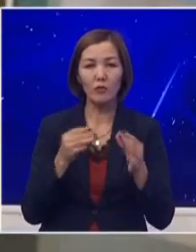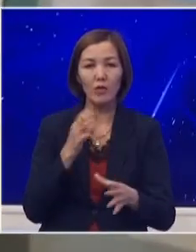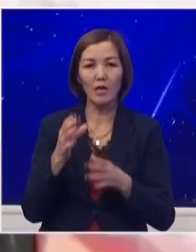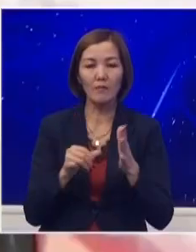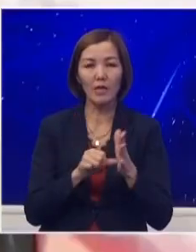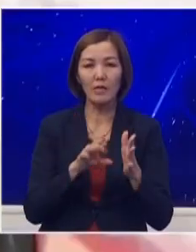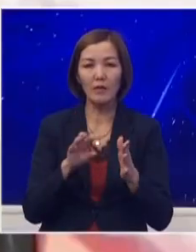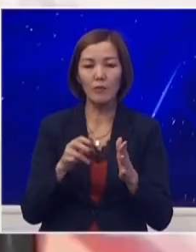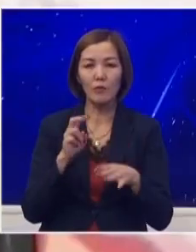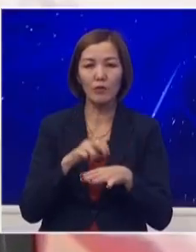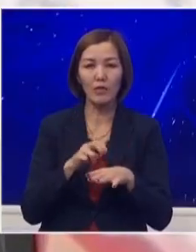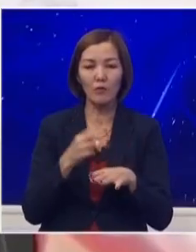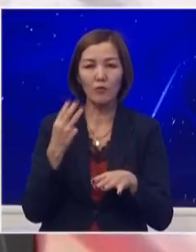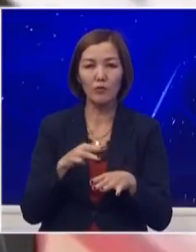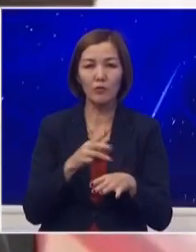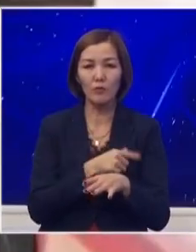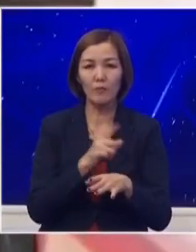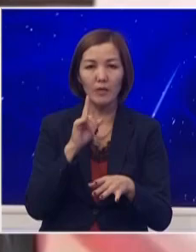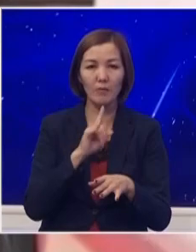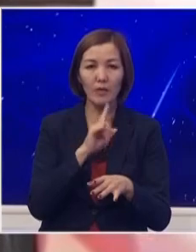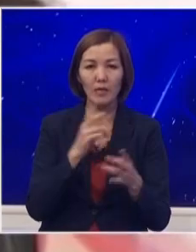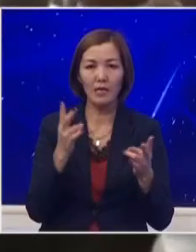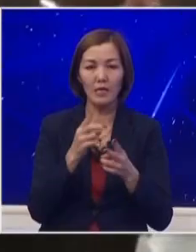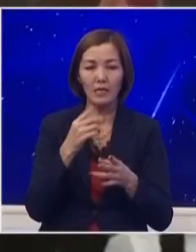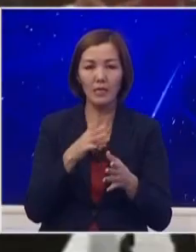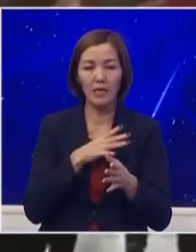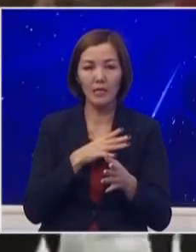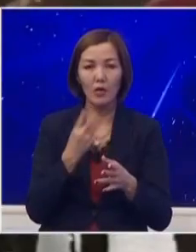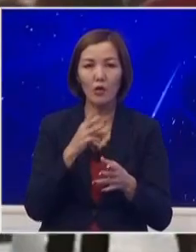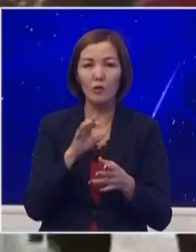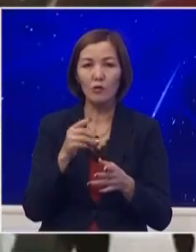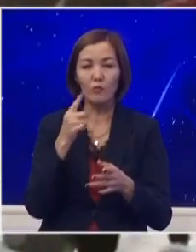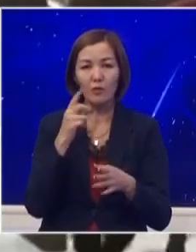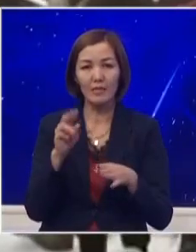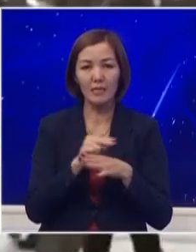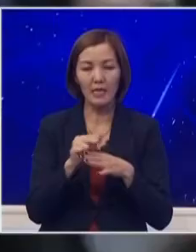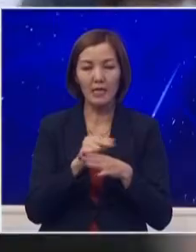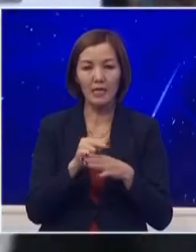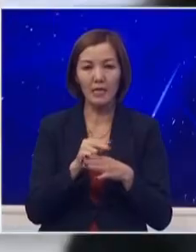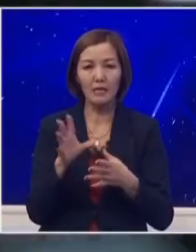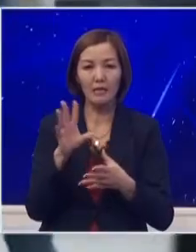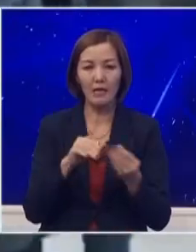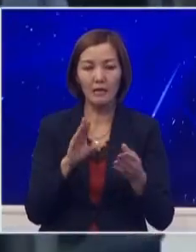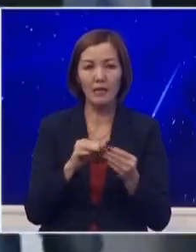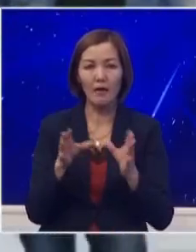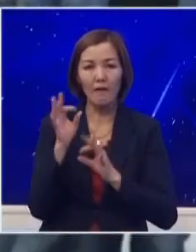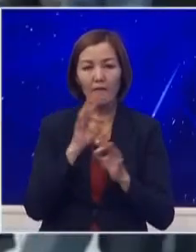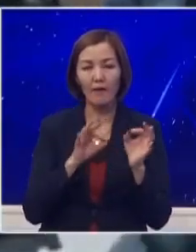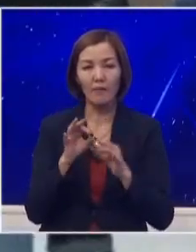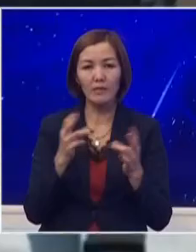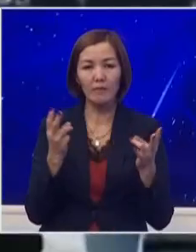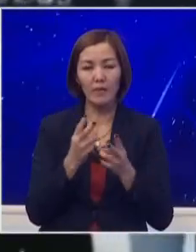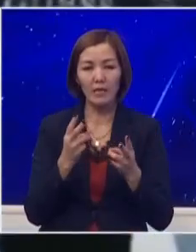6 миллион дәрігер мен 30 миллион медбике керегін айтты. Бұдан бөлек 3 миллион тіс дәрігері тағы осыншама фармацевт қажет екенін